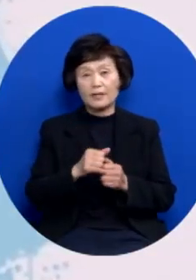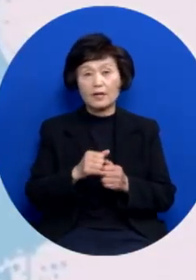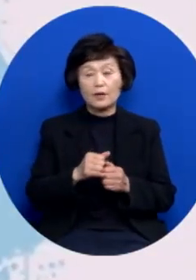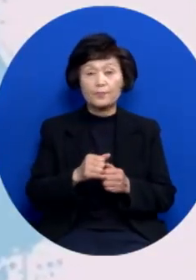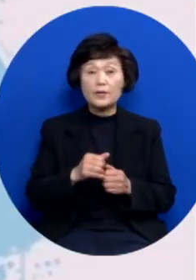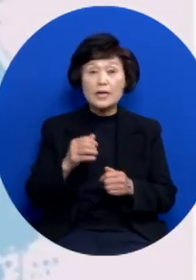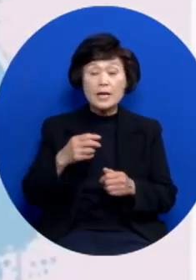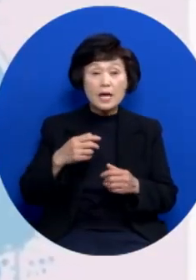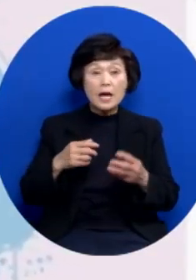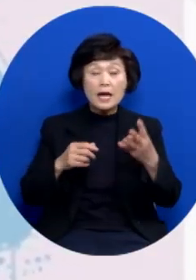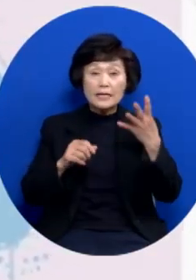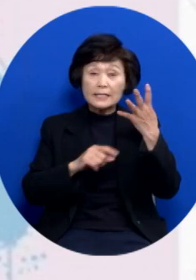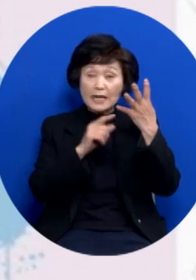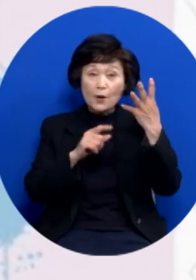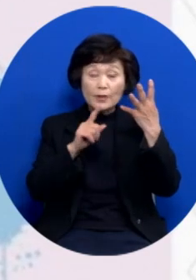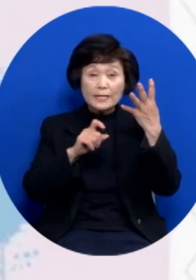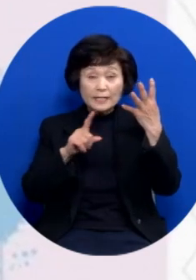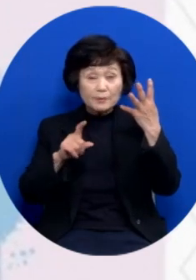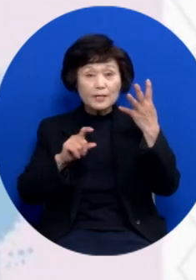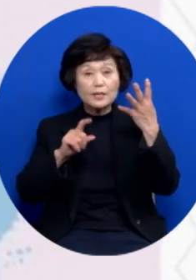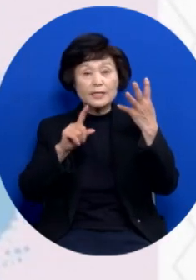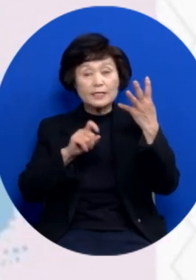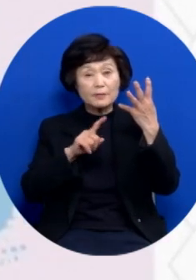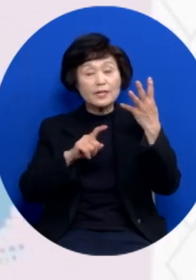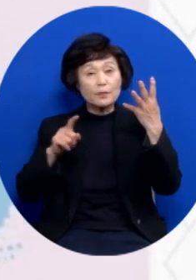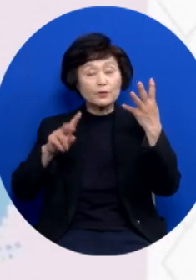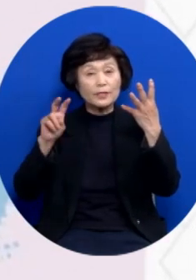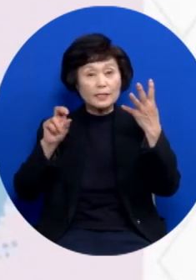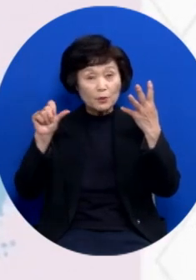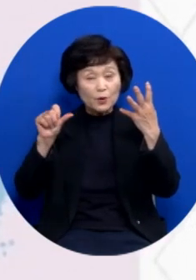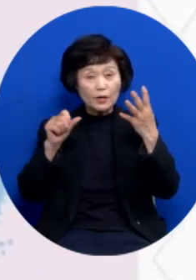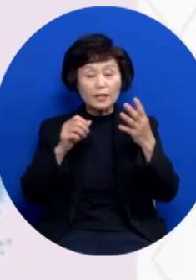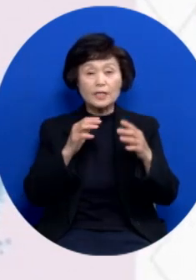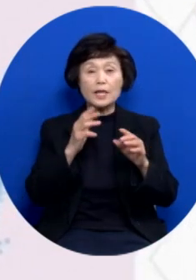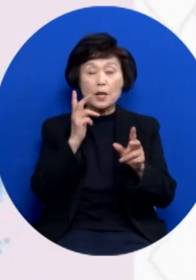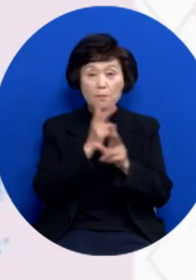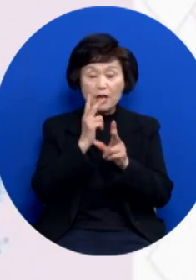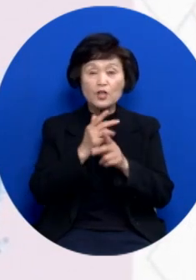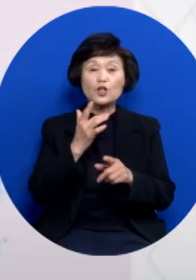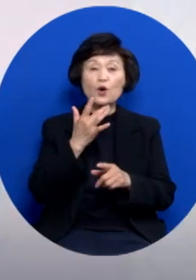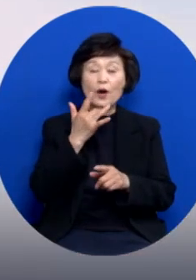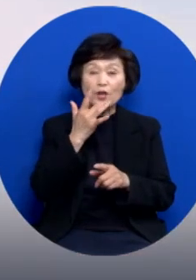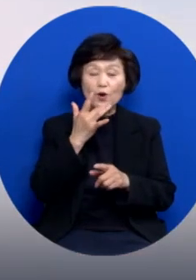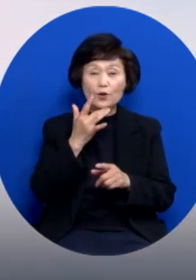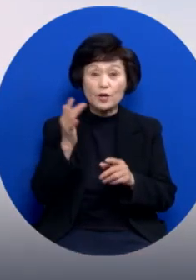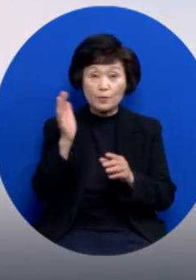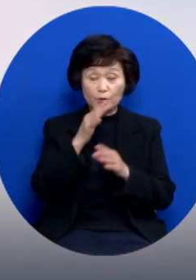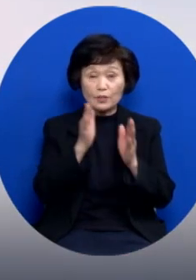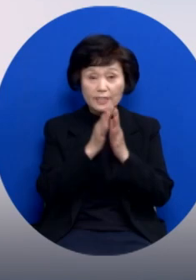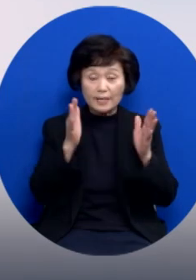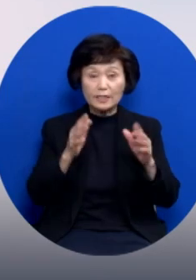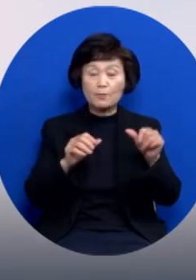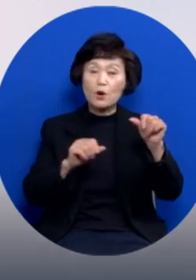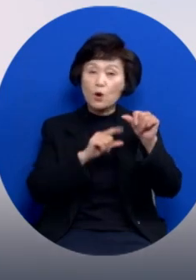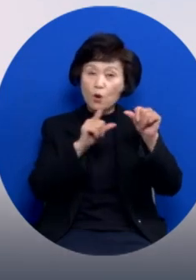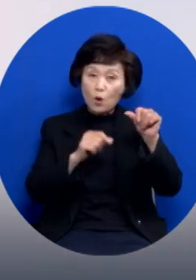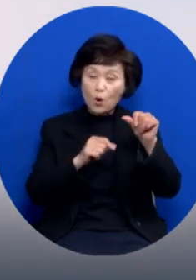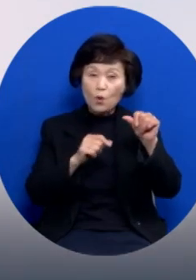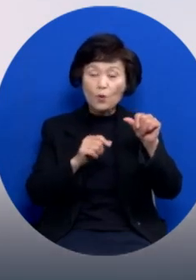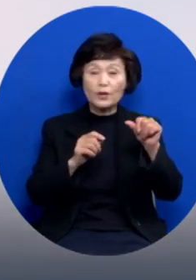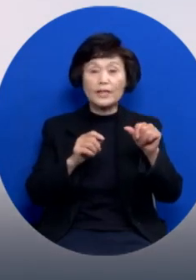통일아카데미는 다음 달 11일부터 25일까지 매주 화요일 저녁 7시에 진행하며 교회협은 오는 5월에